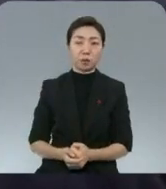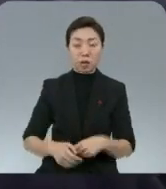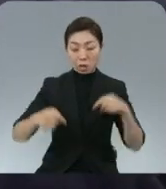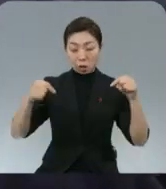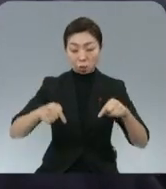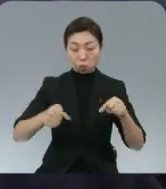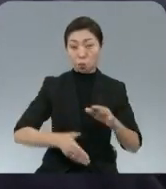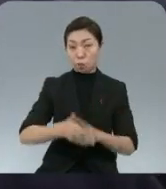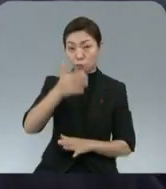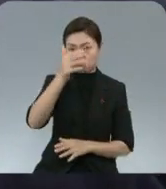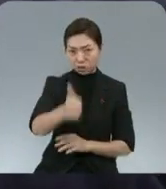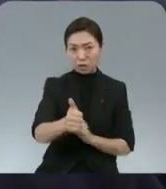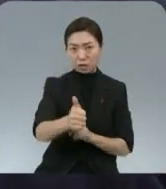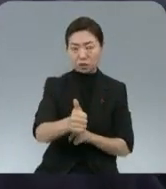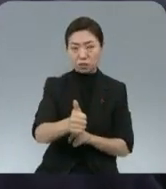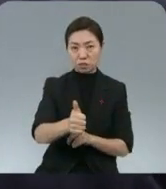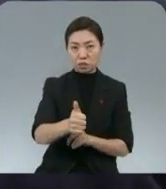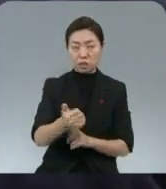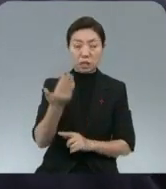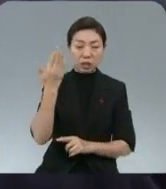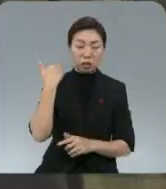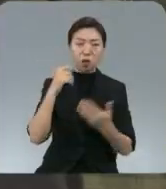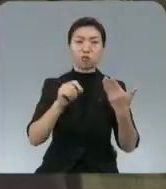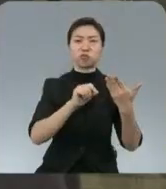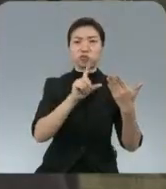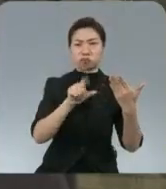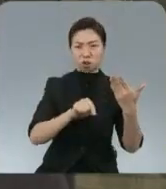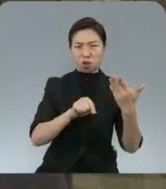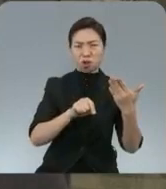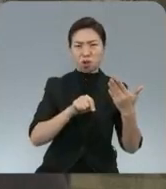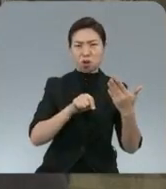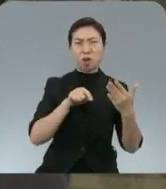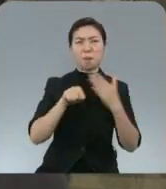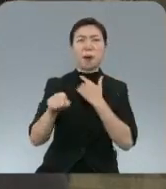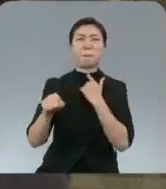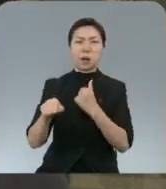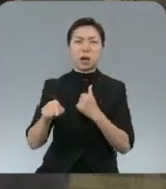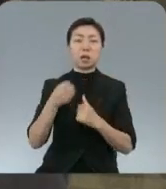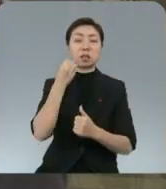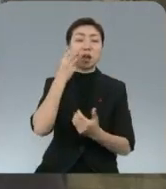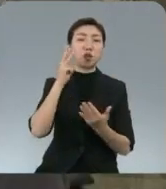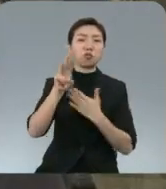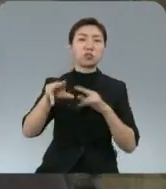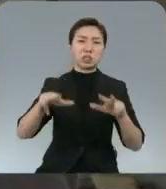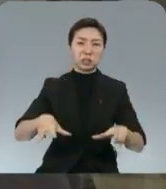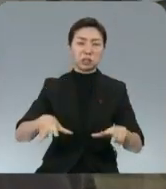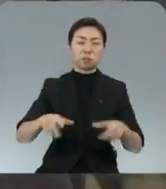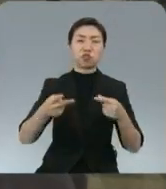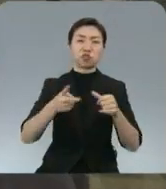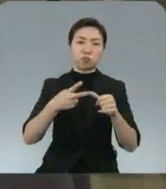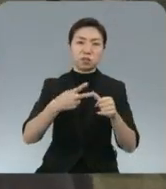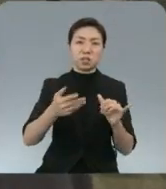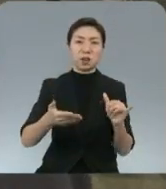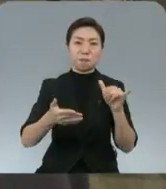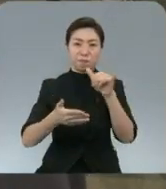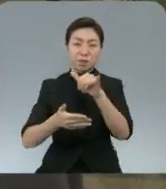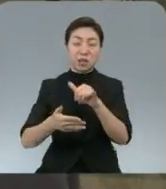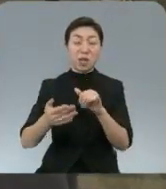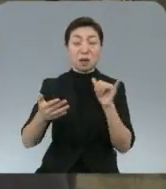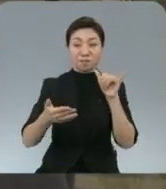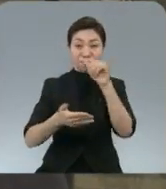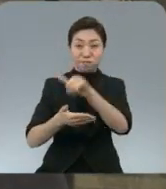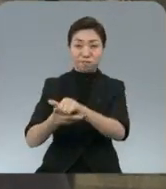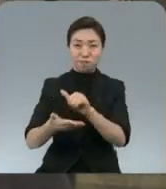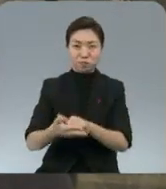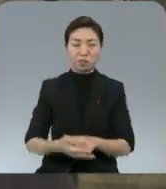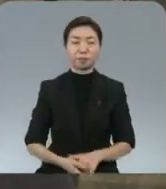的国家补贴制度。政府和国会联合代表团此行旨在与美方就通胀削减法案、电